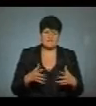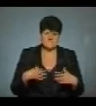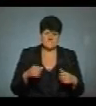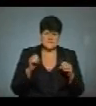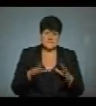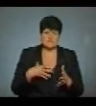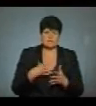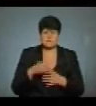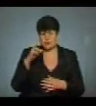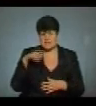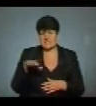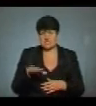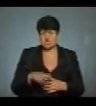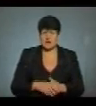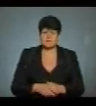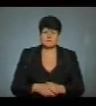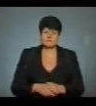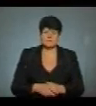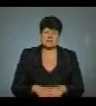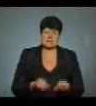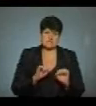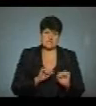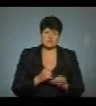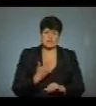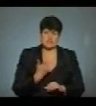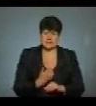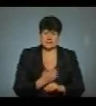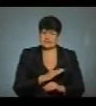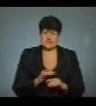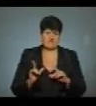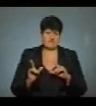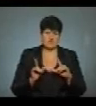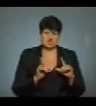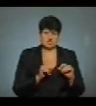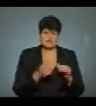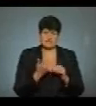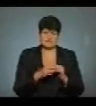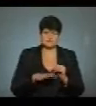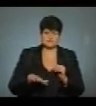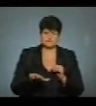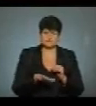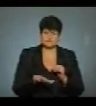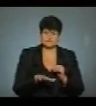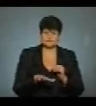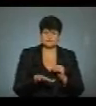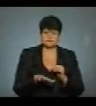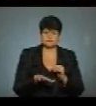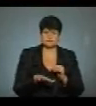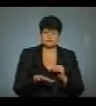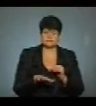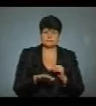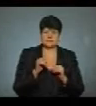відданими своїй державі, захищати її, не виїжджати з її теренів і